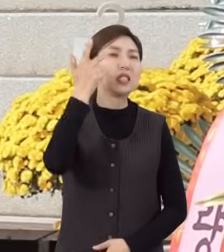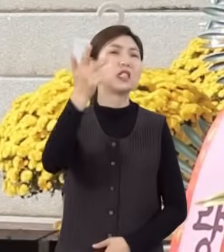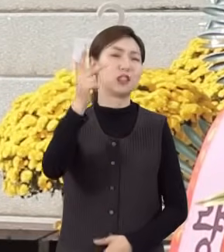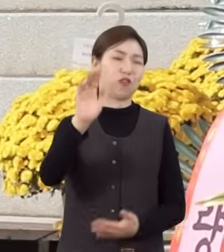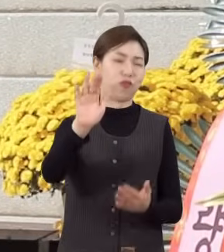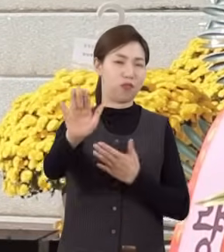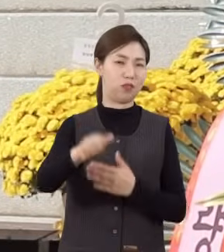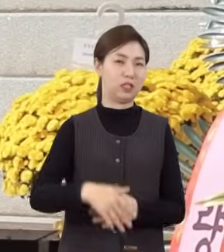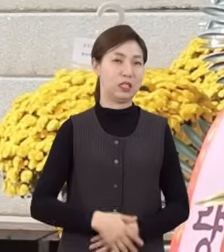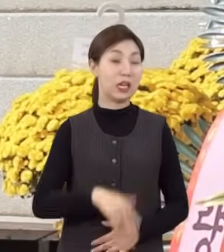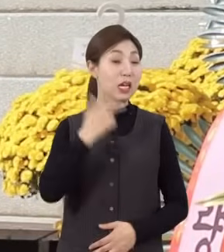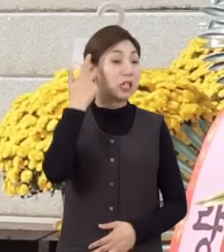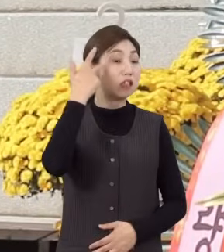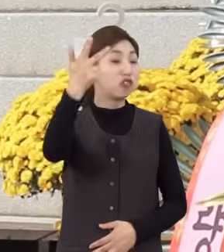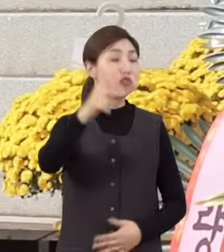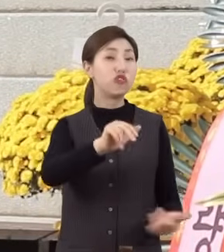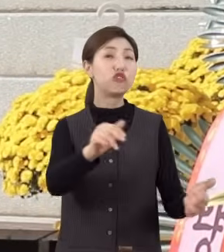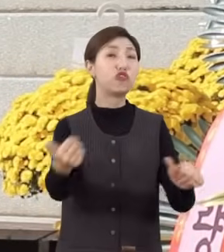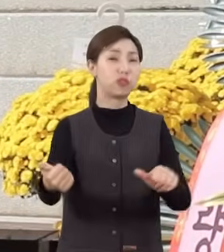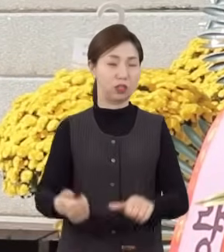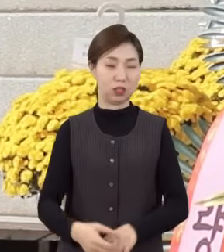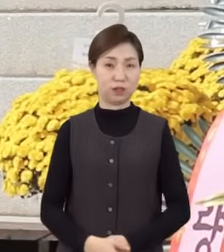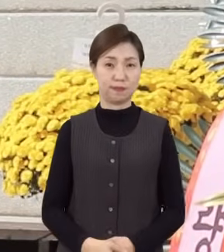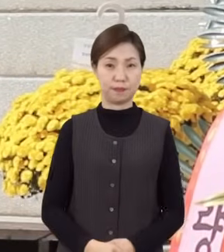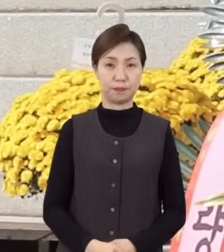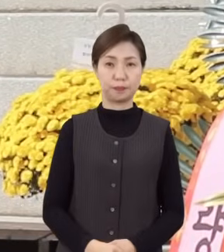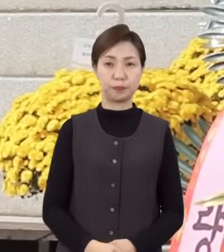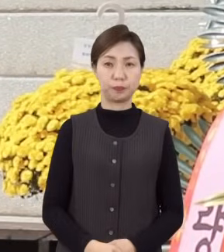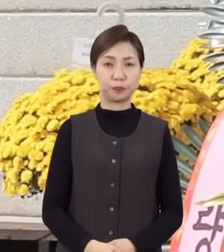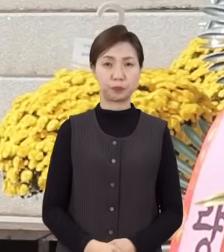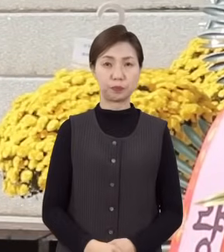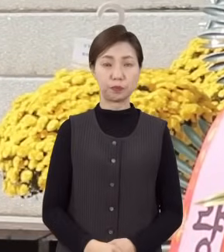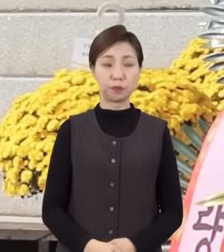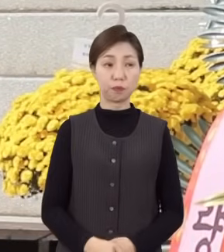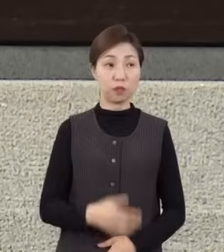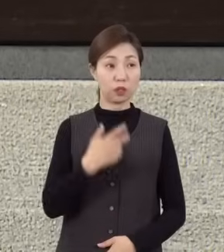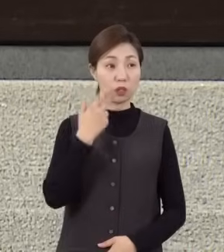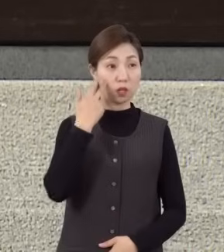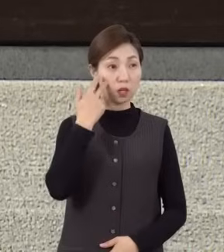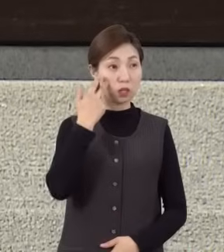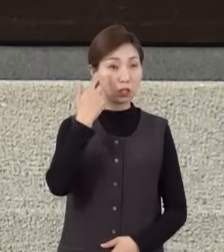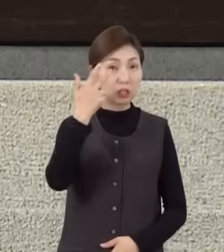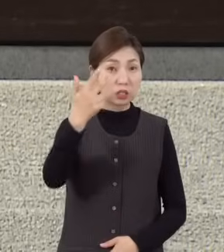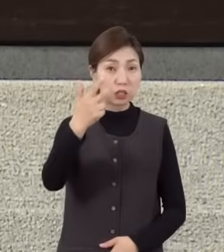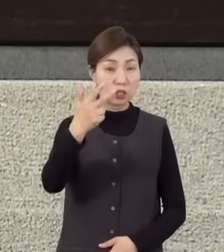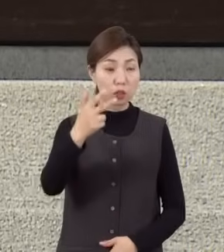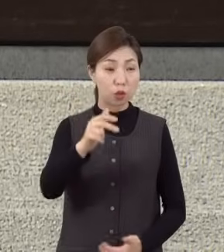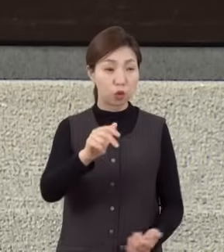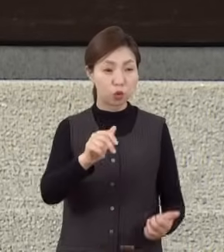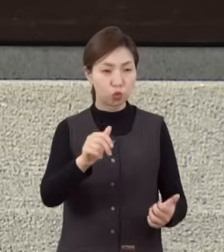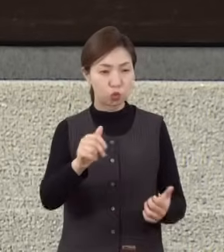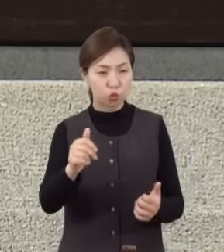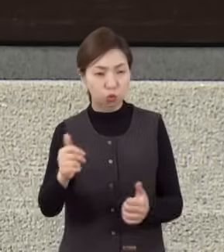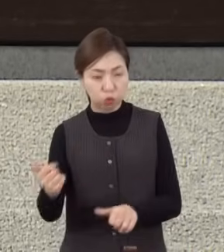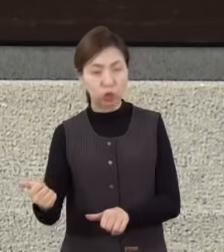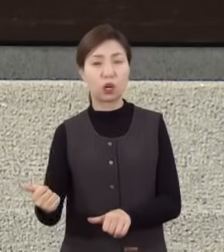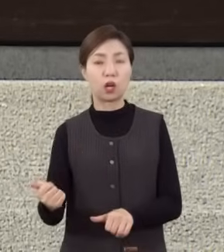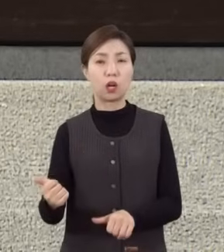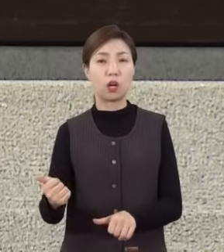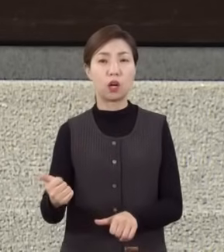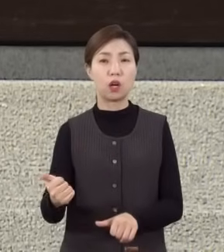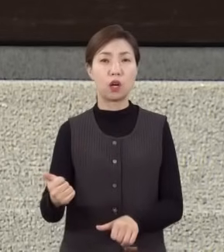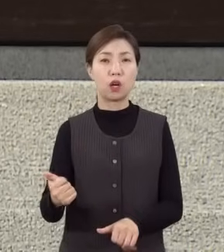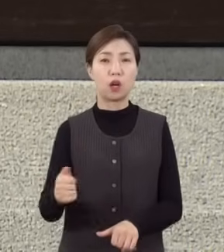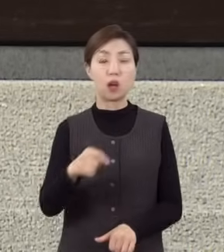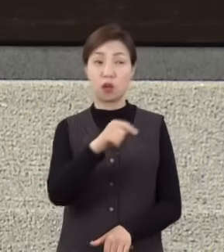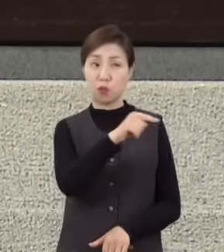7일 후에 죽을 것이다. 그리고 하시는 말씀이 7일 후에 숨이 끊기고